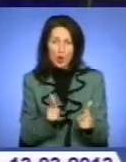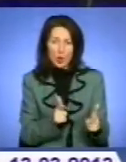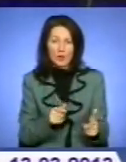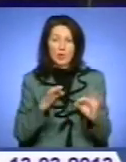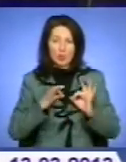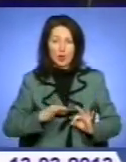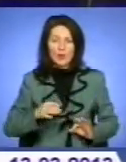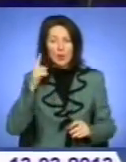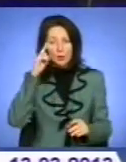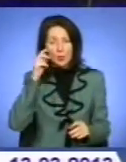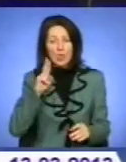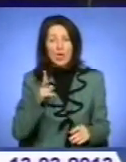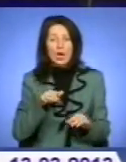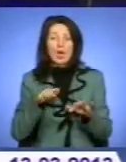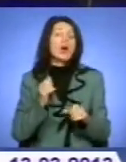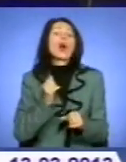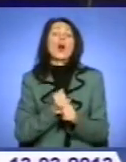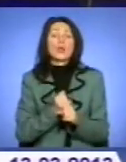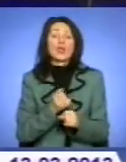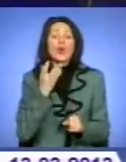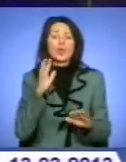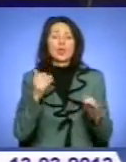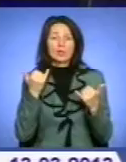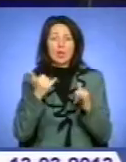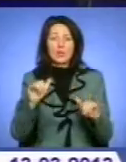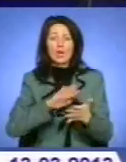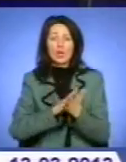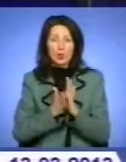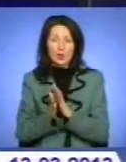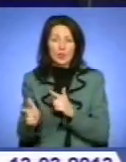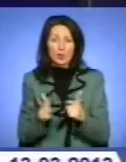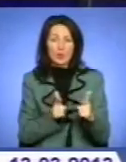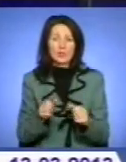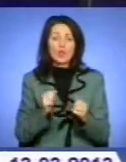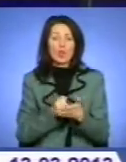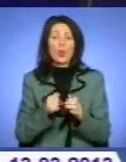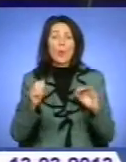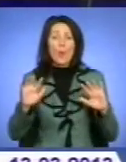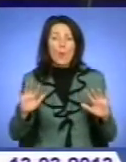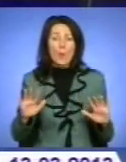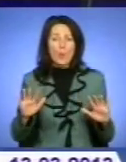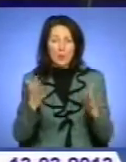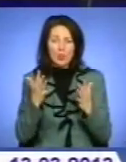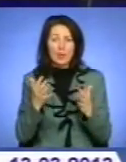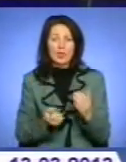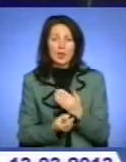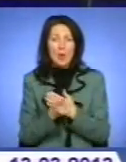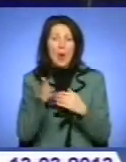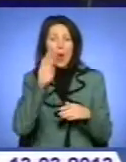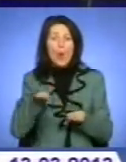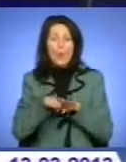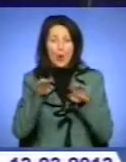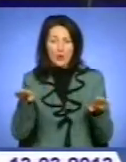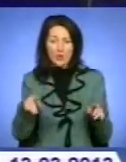як скоординовано діяти у разі надзвичайної ситуації та підготуватися до можливих повеней. Тим часом в Державній службі